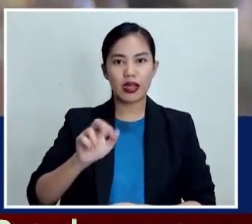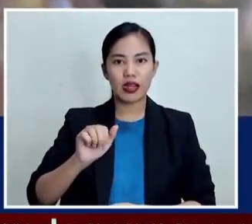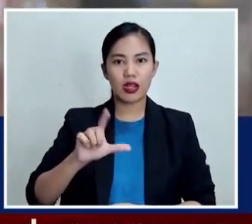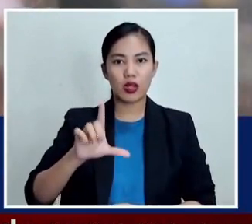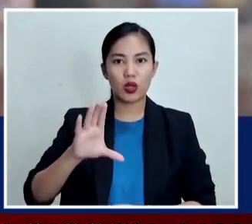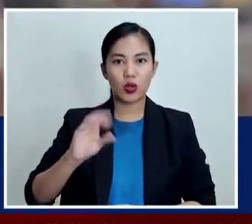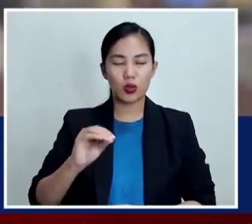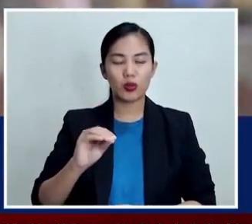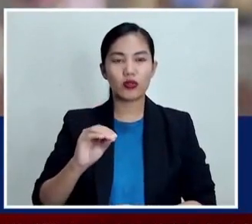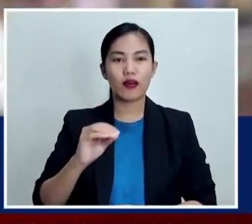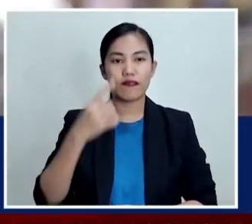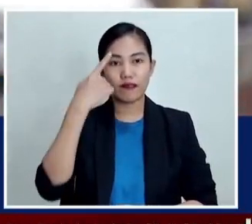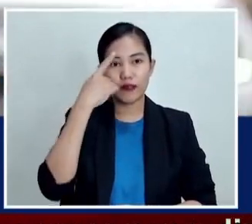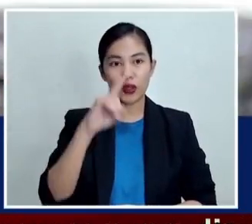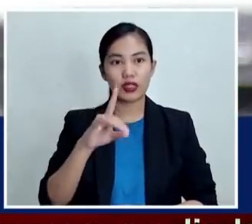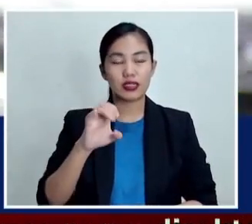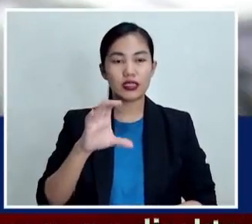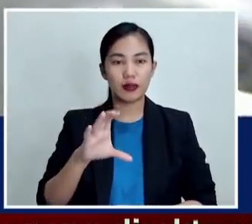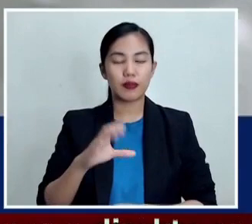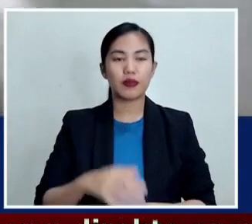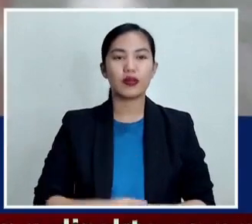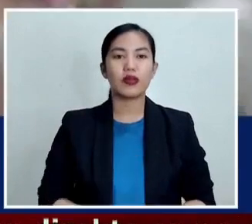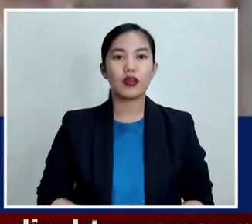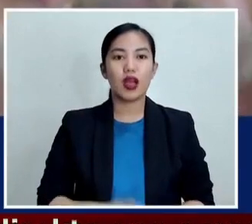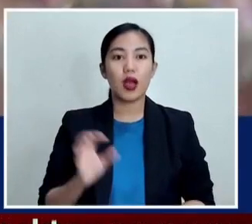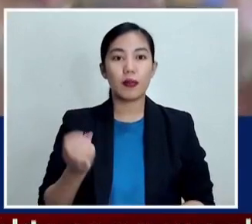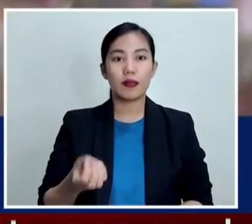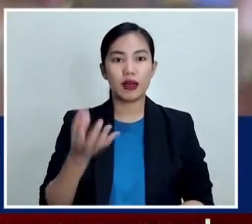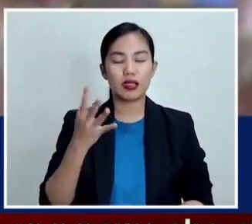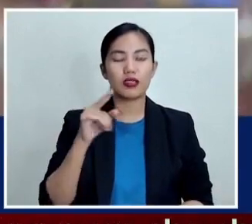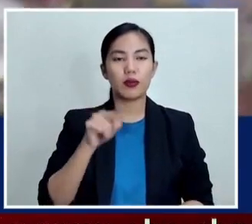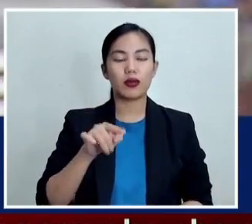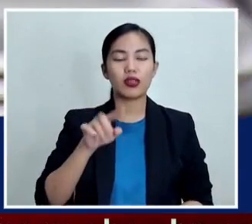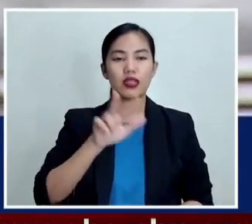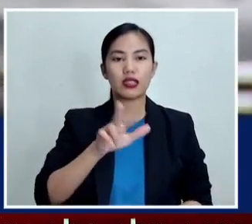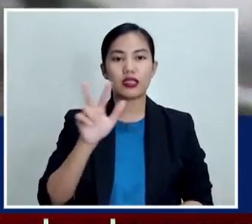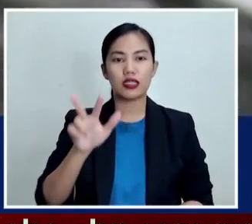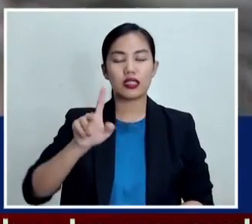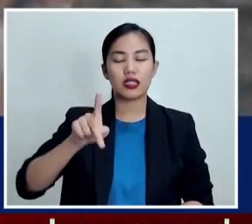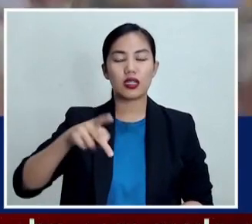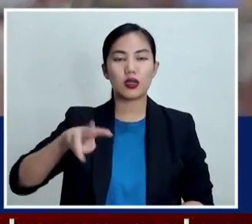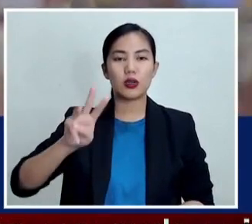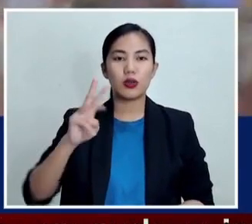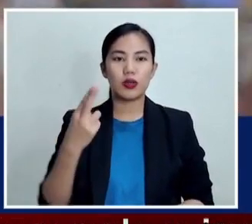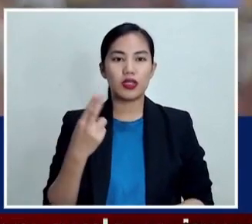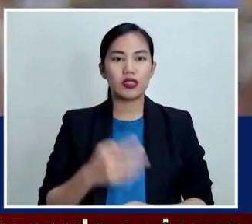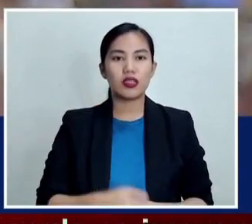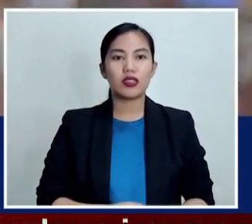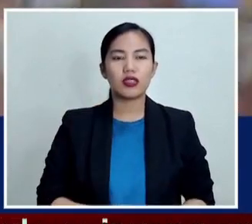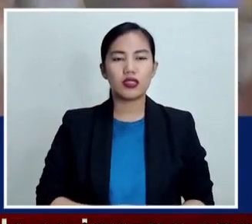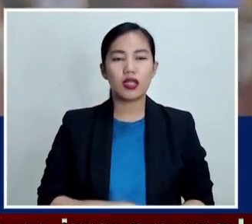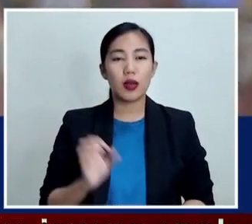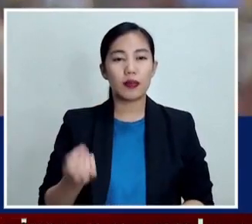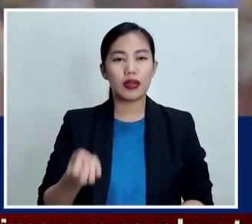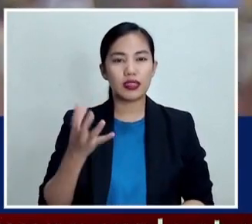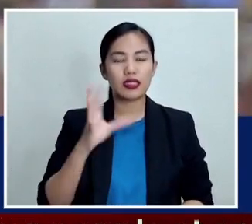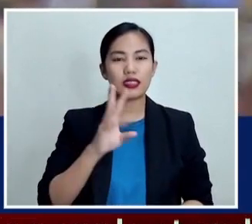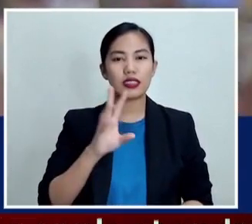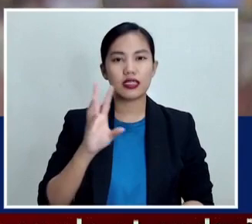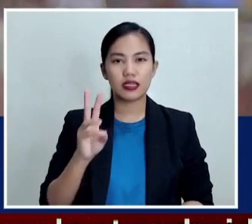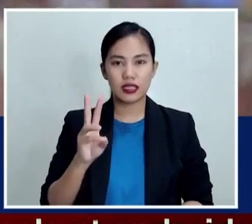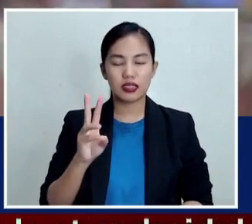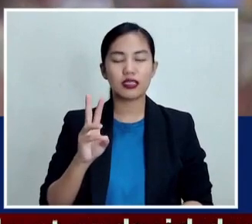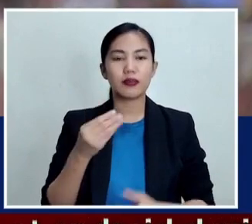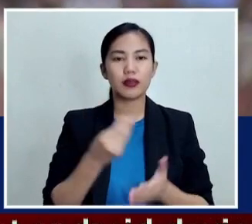33 centavos kada kilowatt hour ang magiging dagdag o katumbas ng taas na 66 pesos hanggang 165